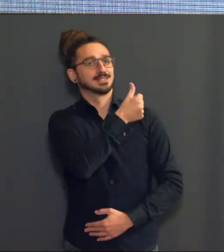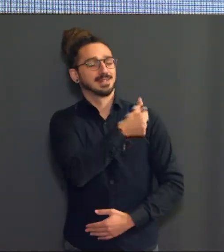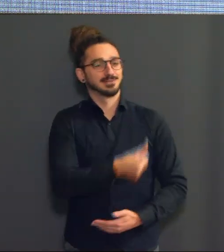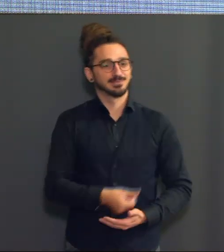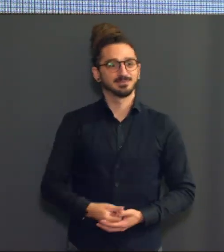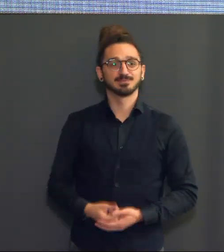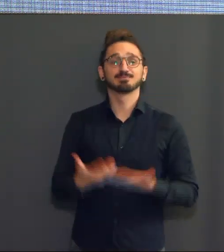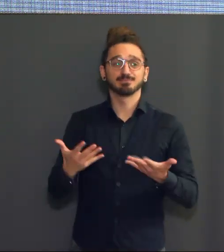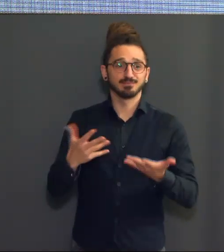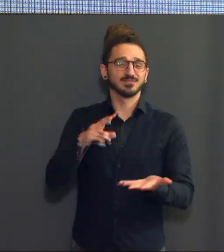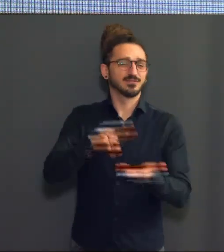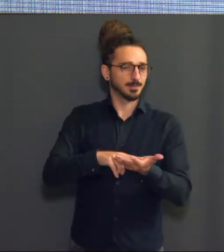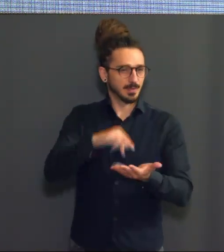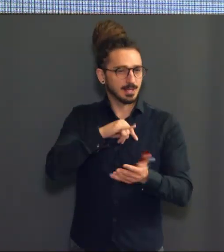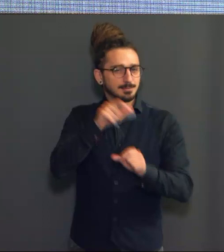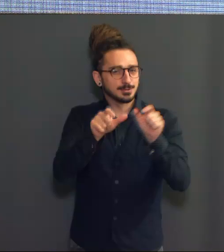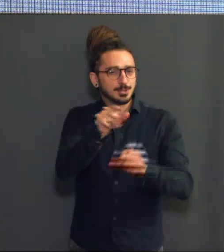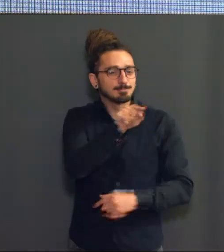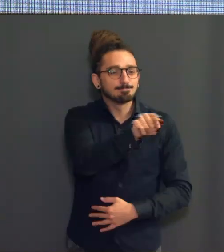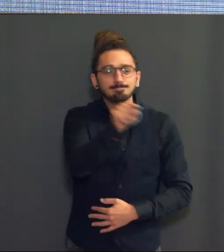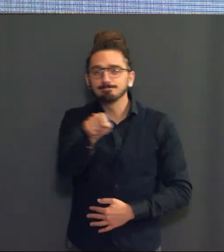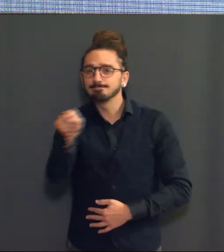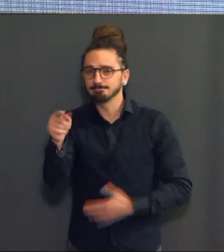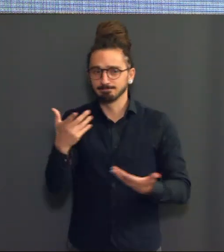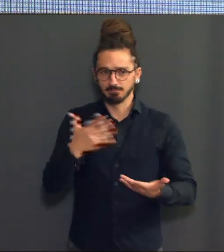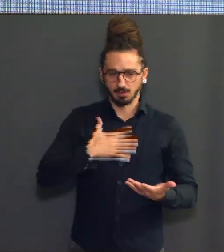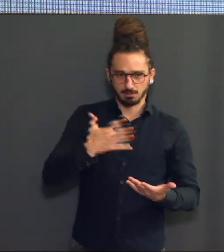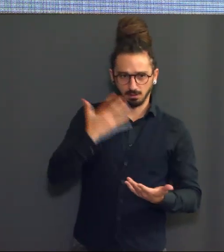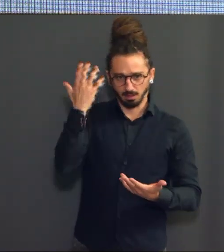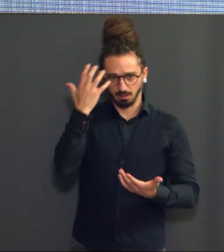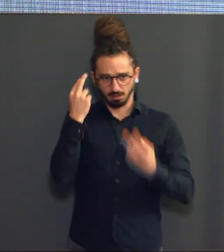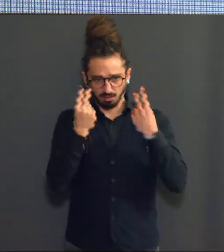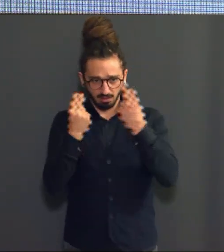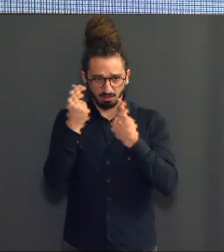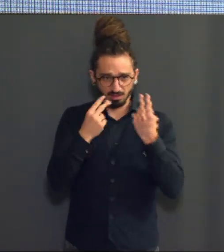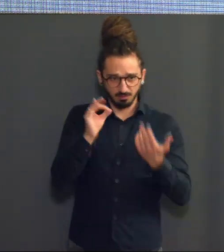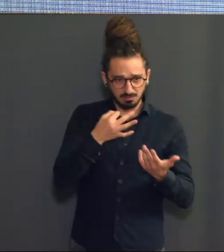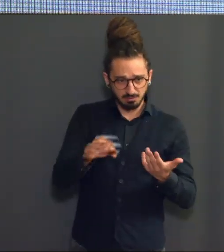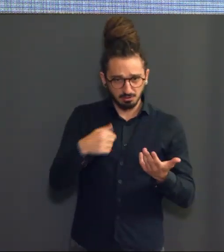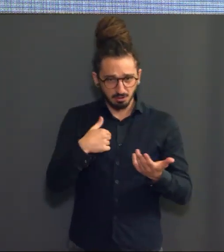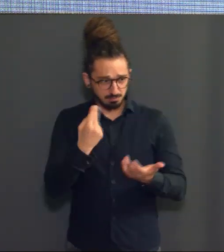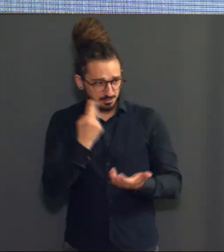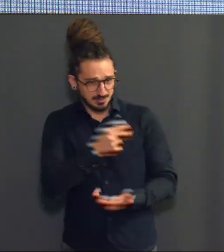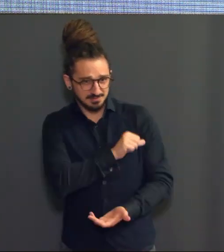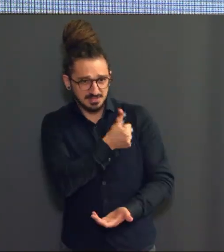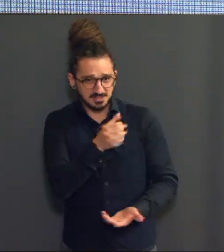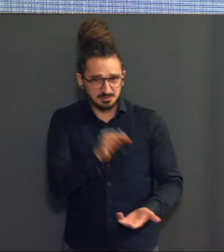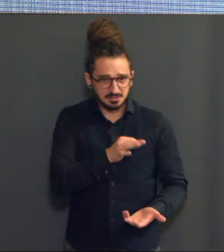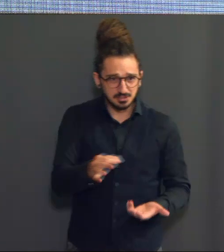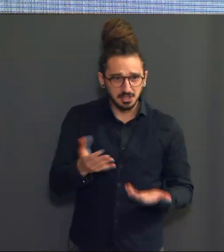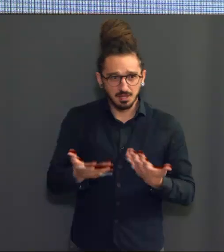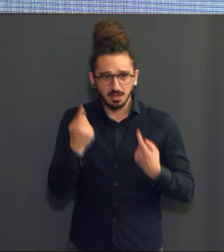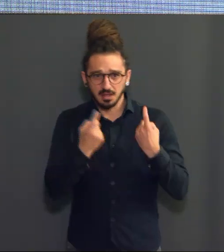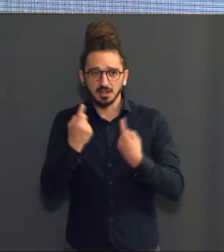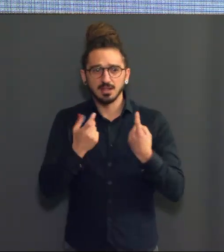s'interrogent encore sur la nécessité ou l'utilité de la vaccination, et ce, plus particulièrement à Bruxelles et en